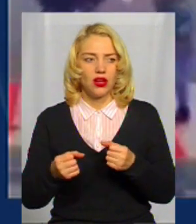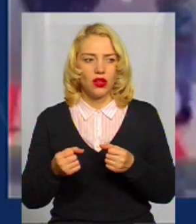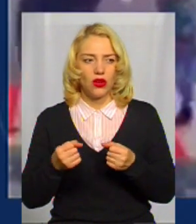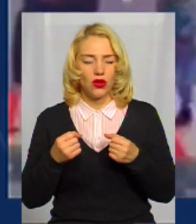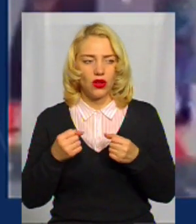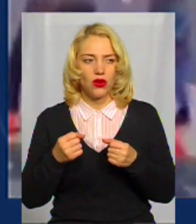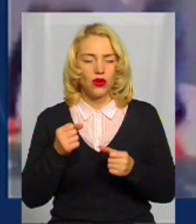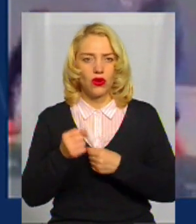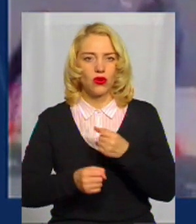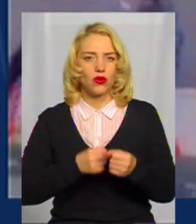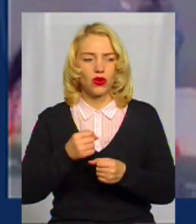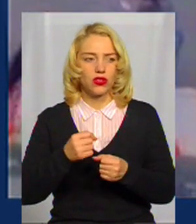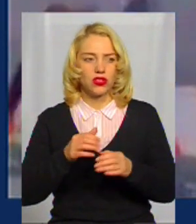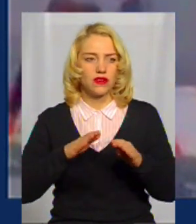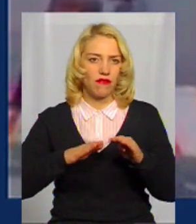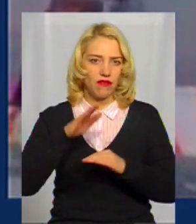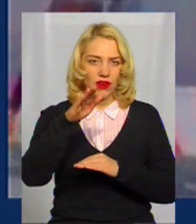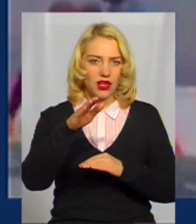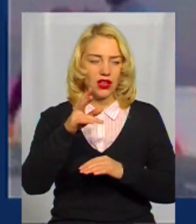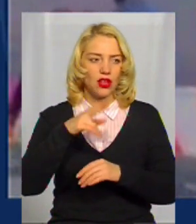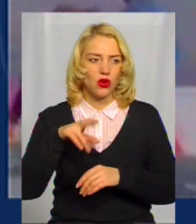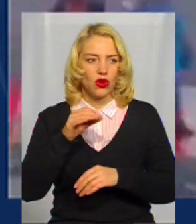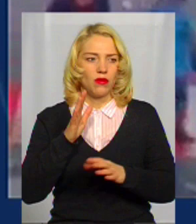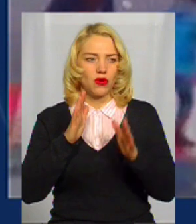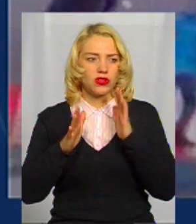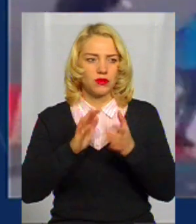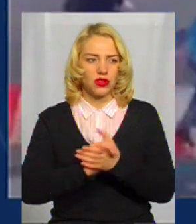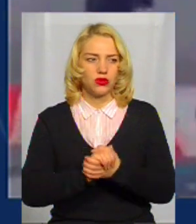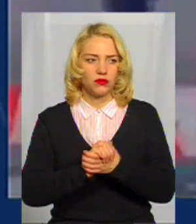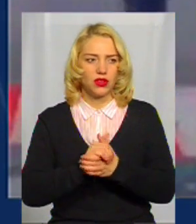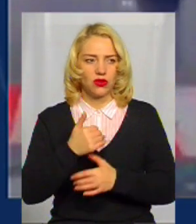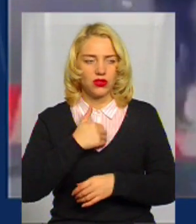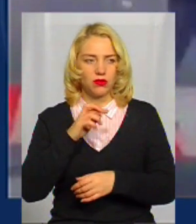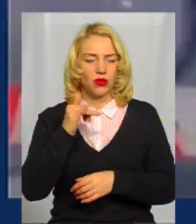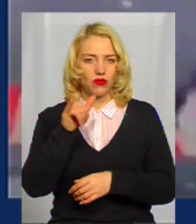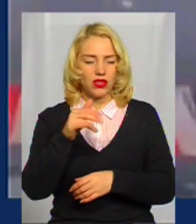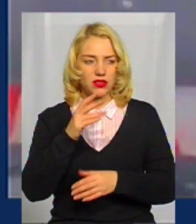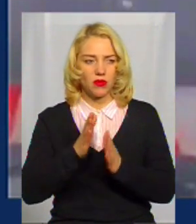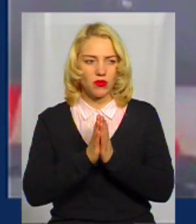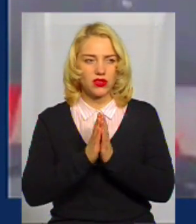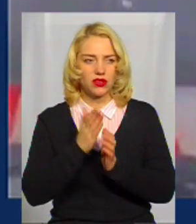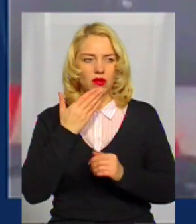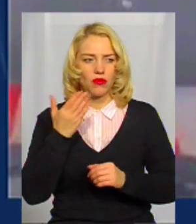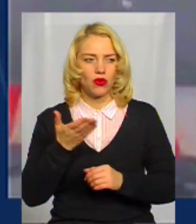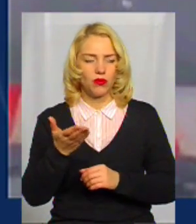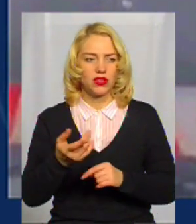рухаючись уверх до проспекту Миру. Хотів вас одразу попросити прокоментувати ось